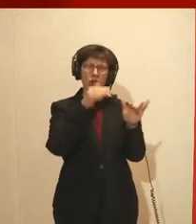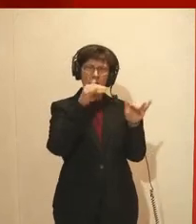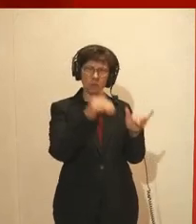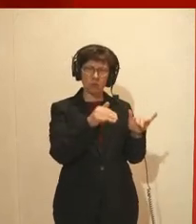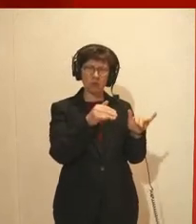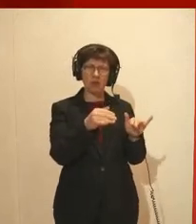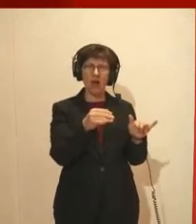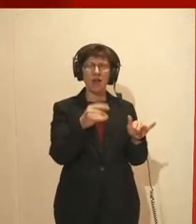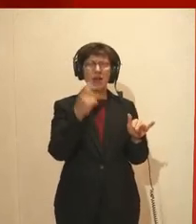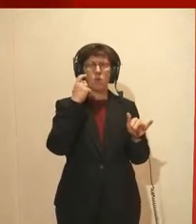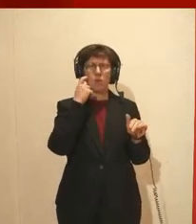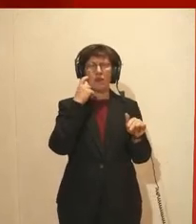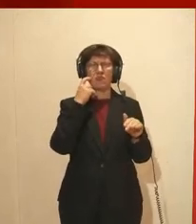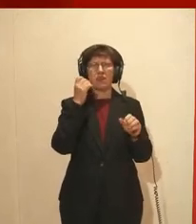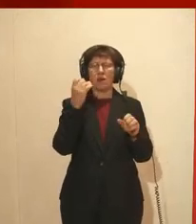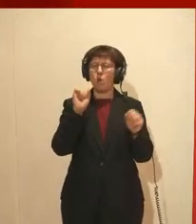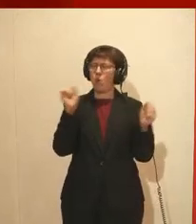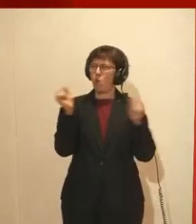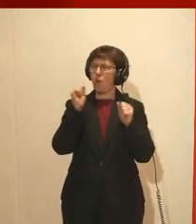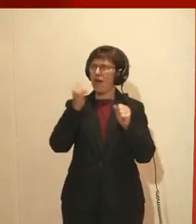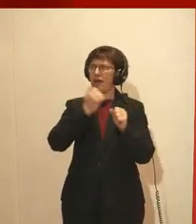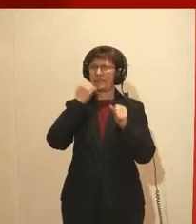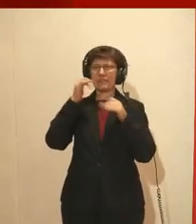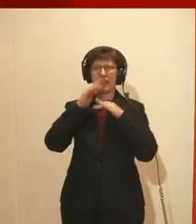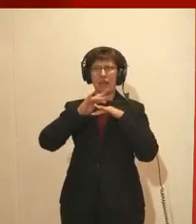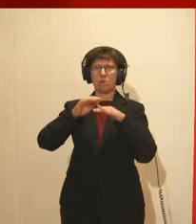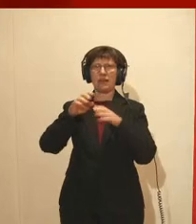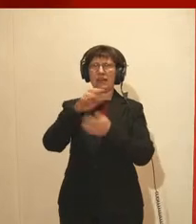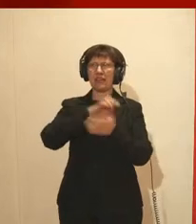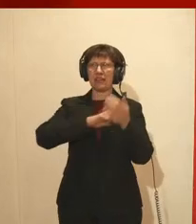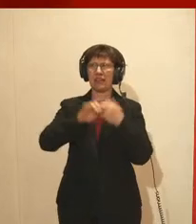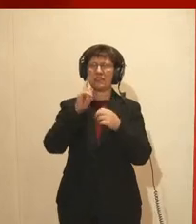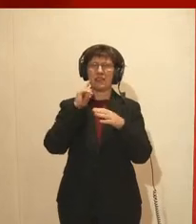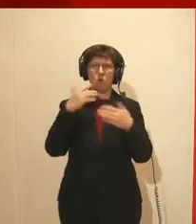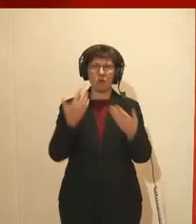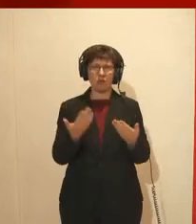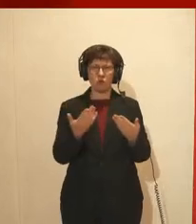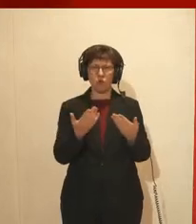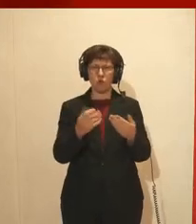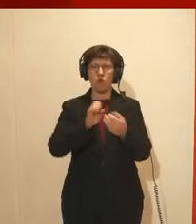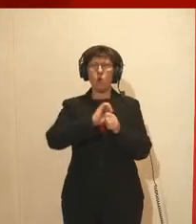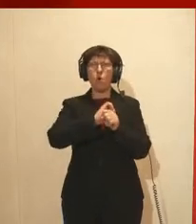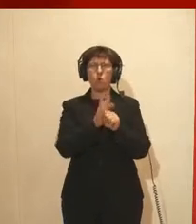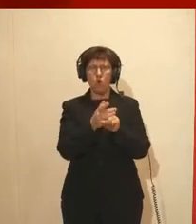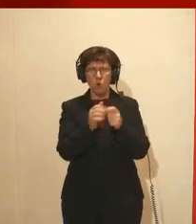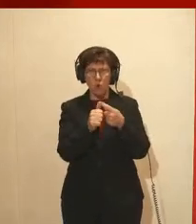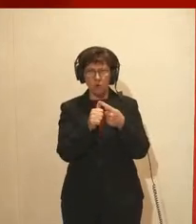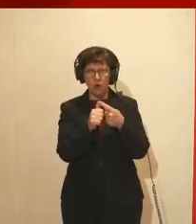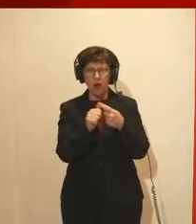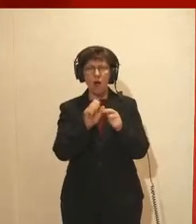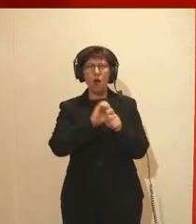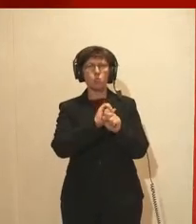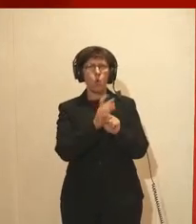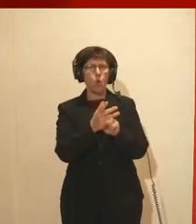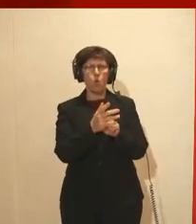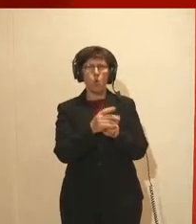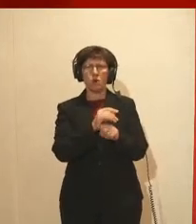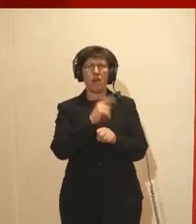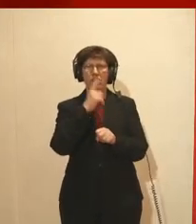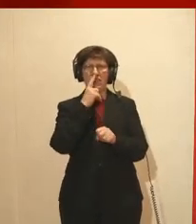stark im moment alles geprägt ist von der krise in der wir im augenblick sind wir haben krone und krone ist nicht bloß